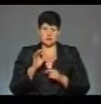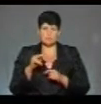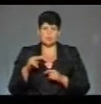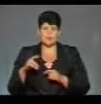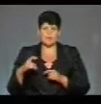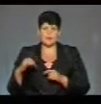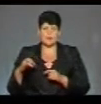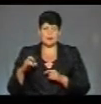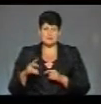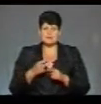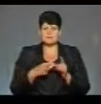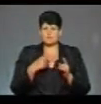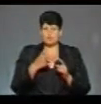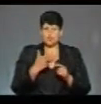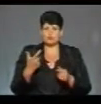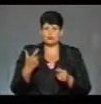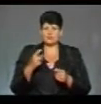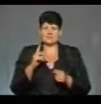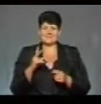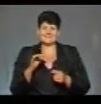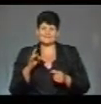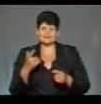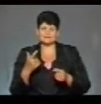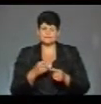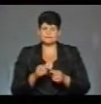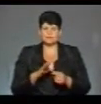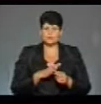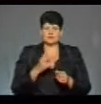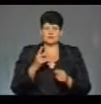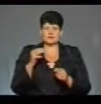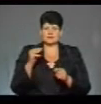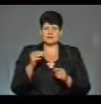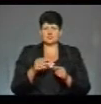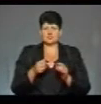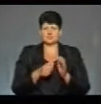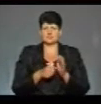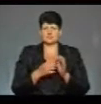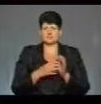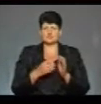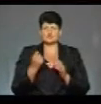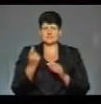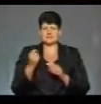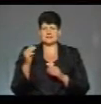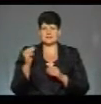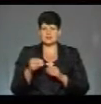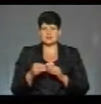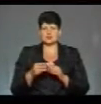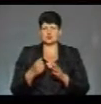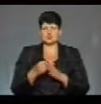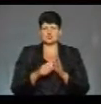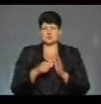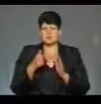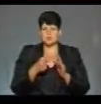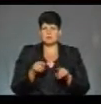на Тернопільщині від кору вакцинували 6892 дитини з 11 тисяч дітей віком 6 років.